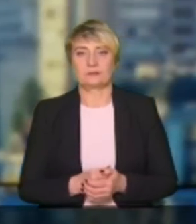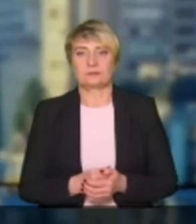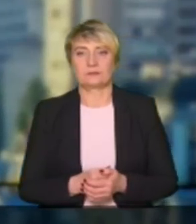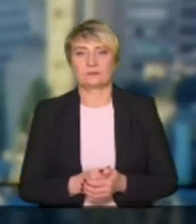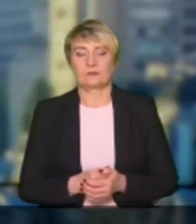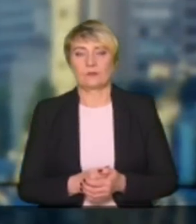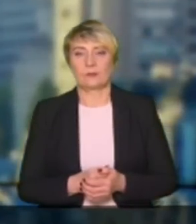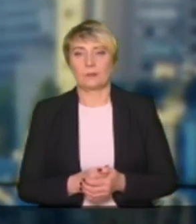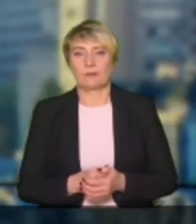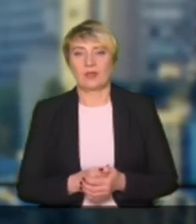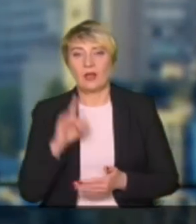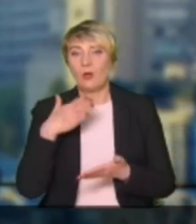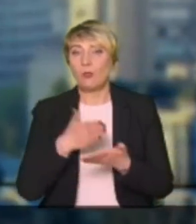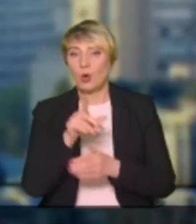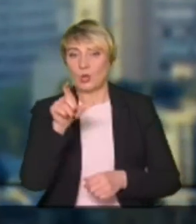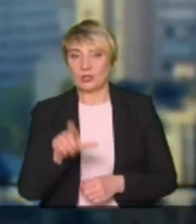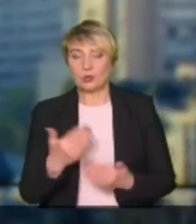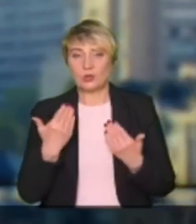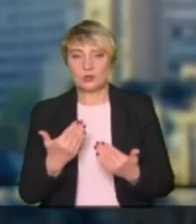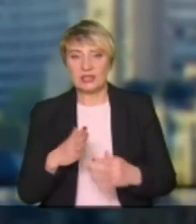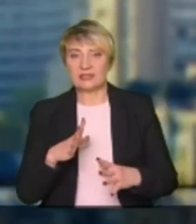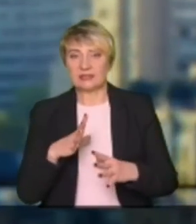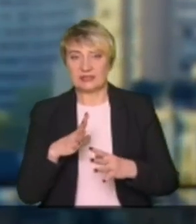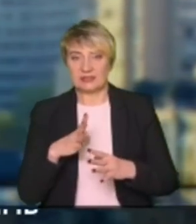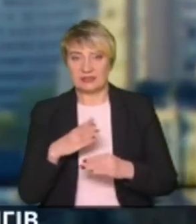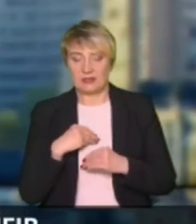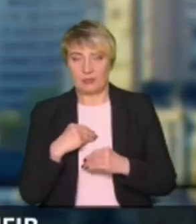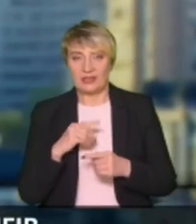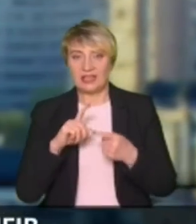Кармен Тіюр, політолог з Естонії, зараз з нами на зв'язку. Доброго дня.